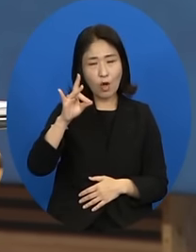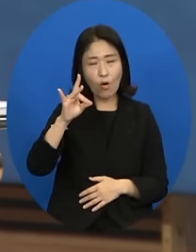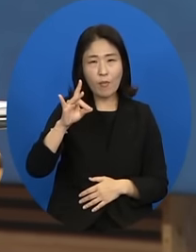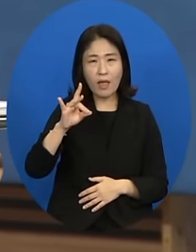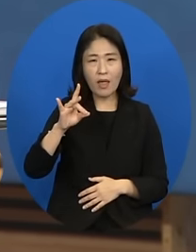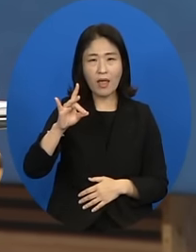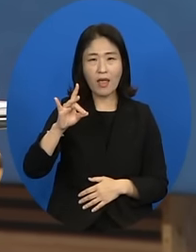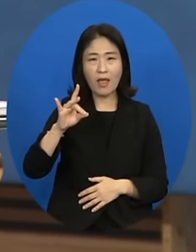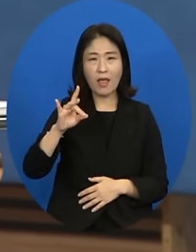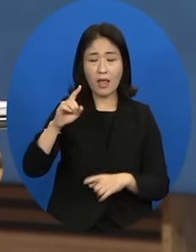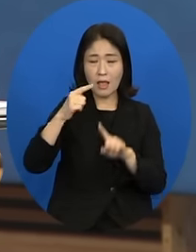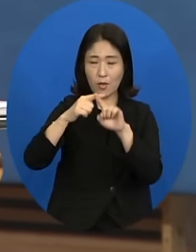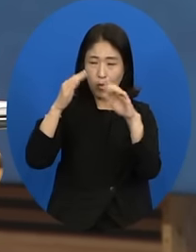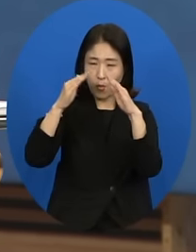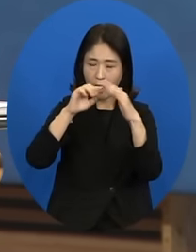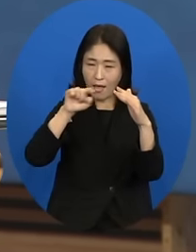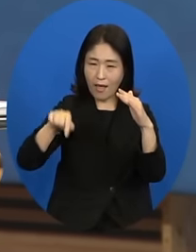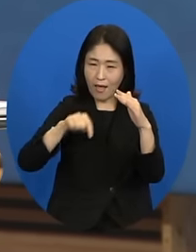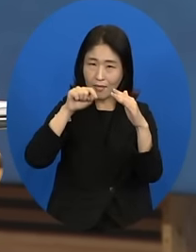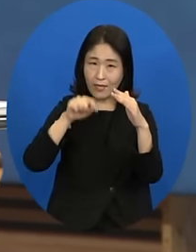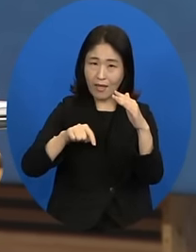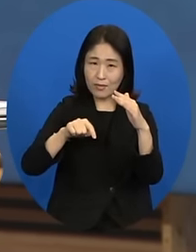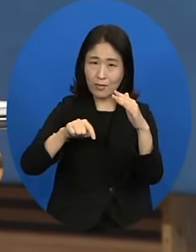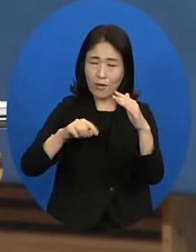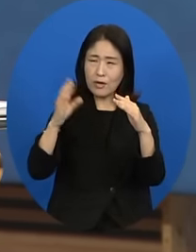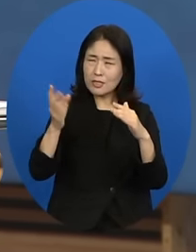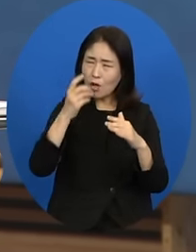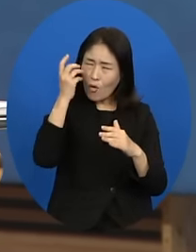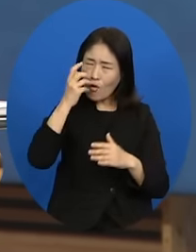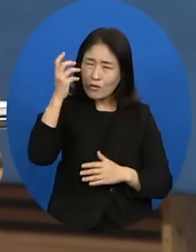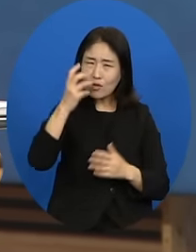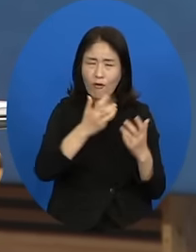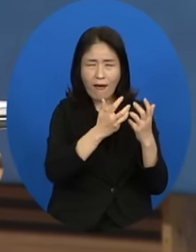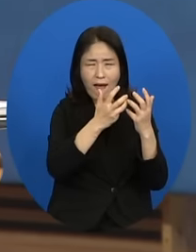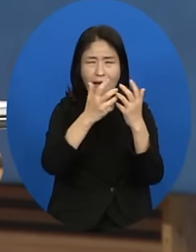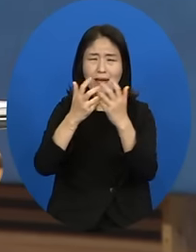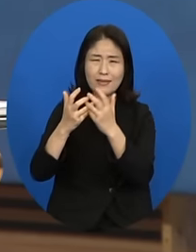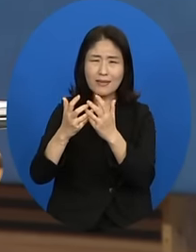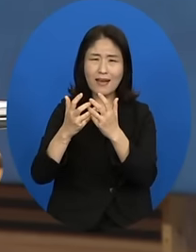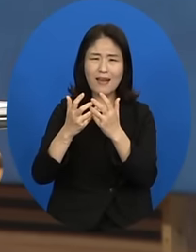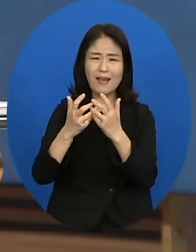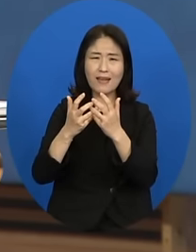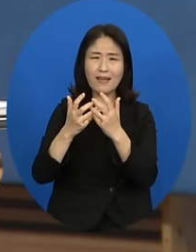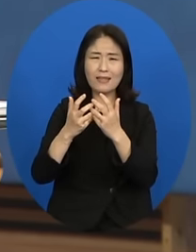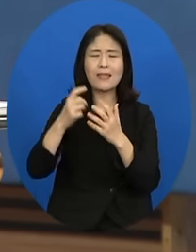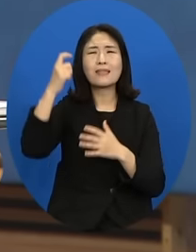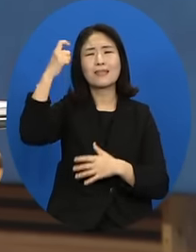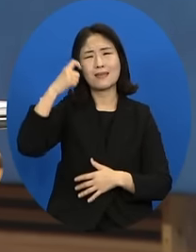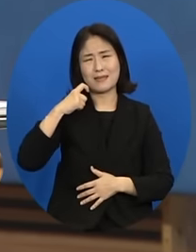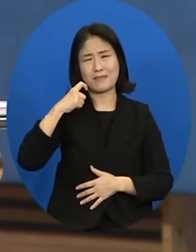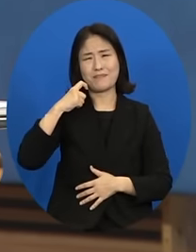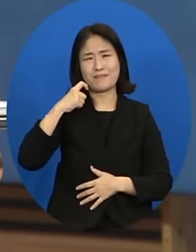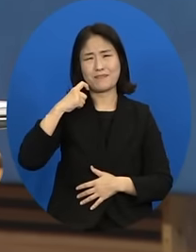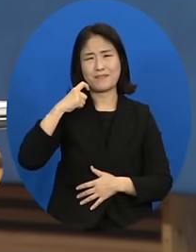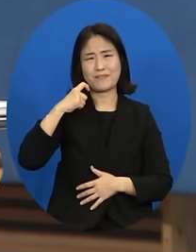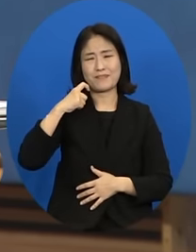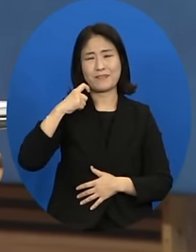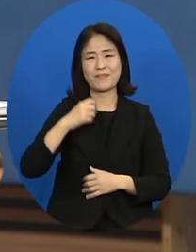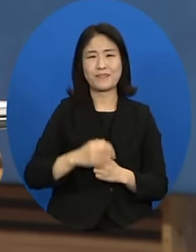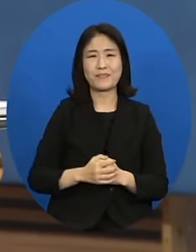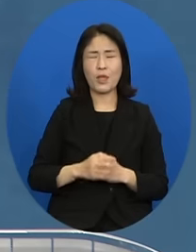들어와서 성전 가득한 주님의 임재에 감격하면서 예배드렸던 기억이